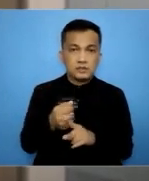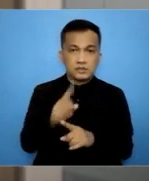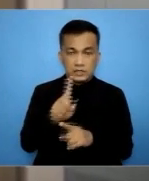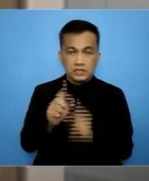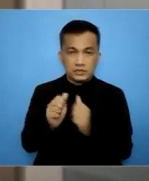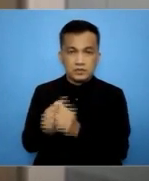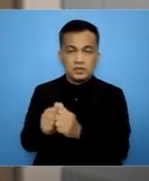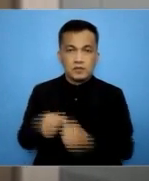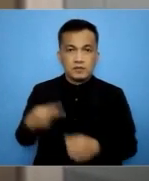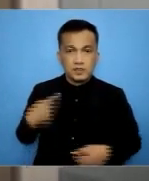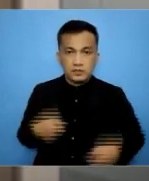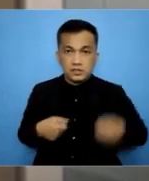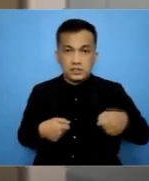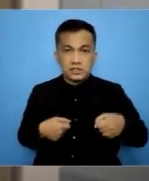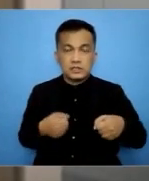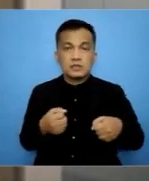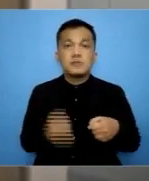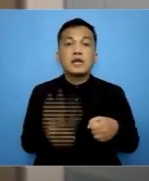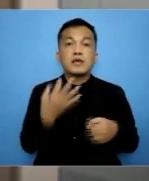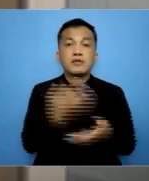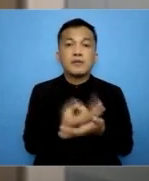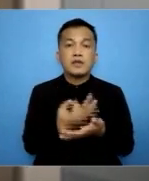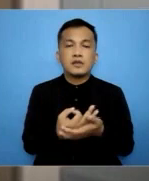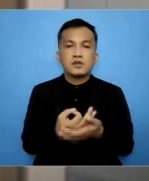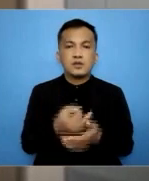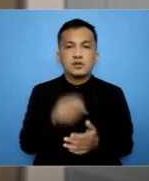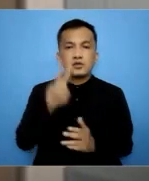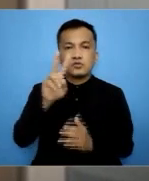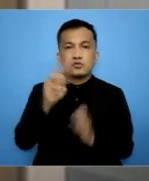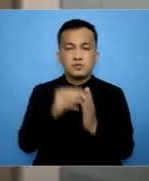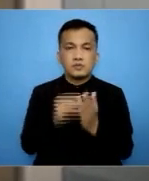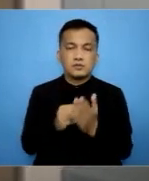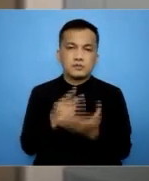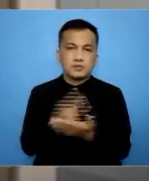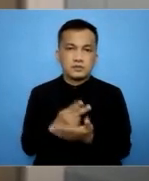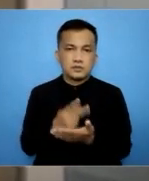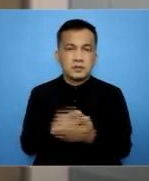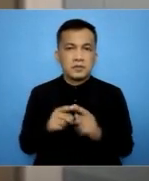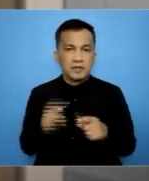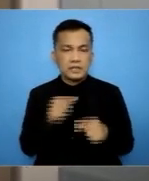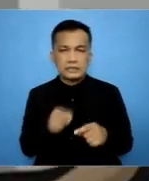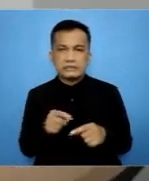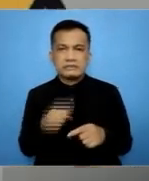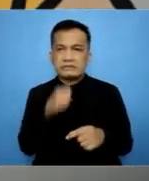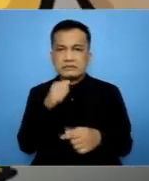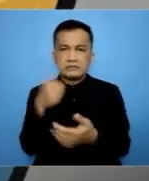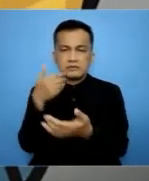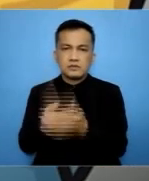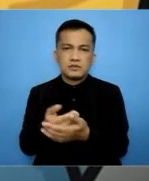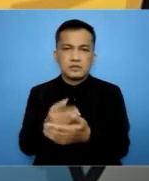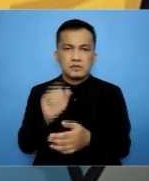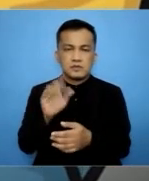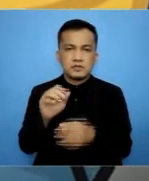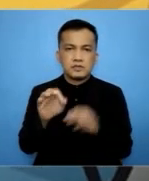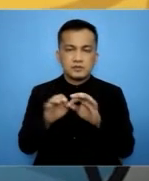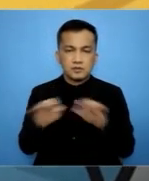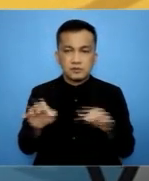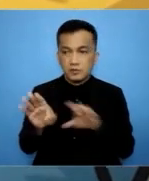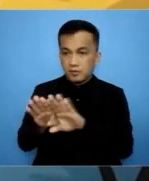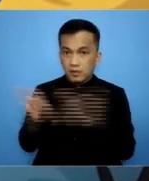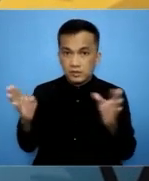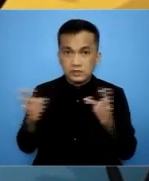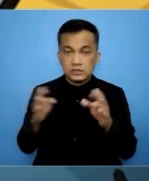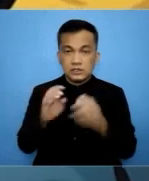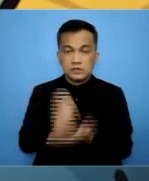ng elevator sa 2nd floor, bigla nang pinagbabaril ng gunman ang negosyanteng Chinese. Napatakbo sa takot ang kasama ng